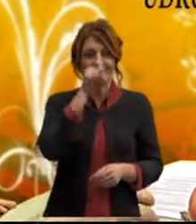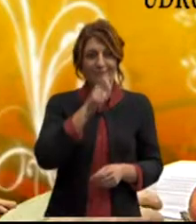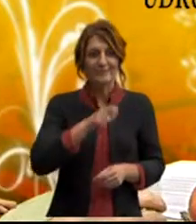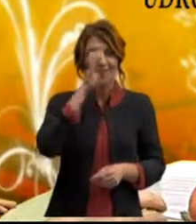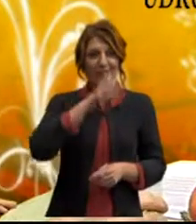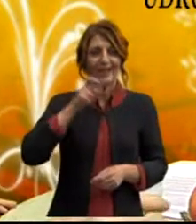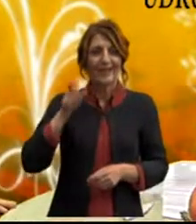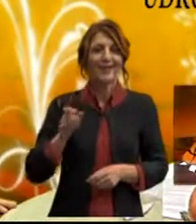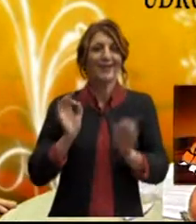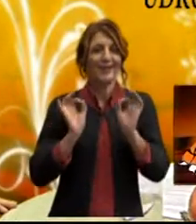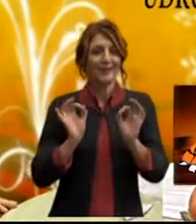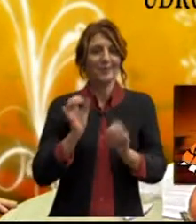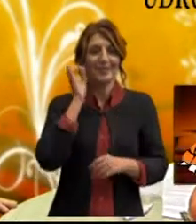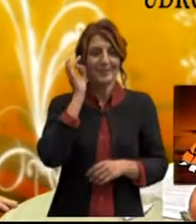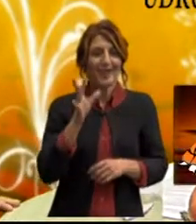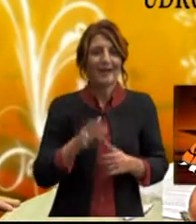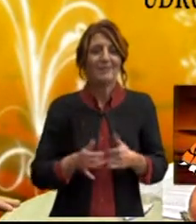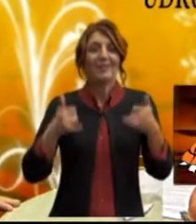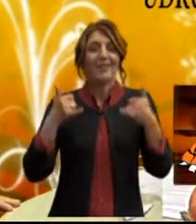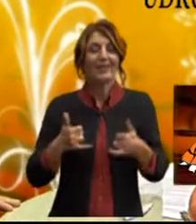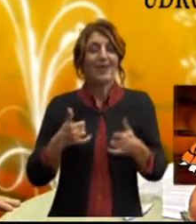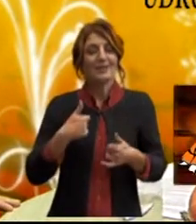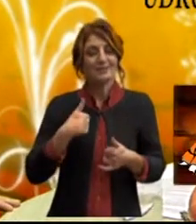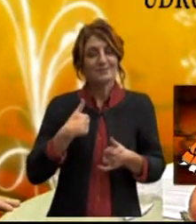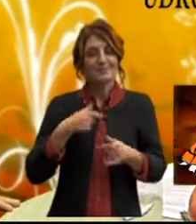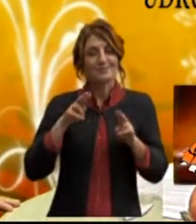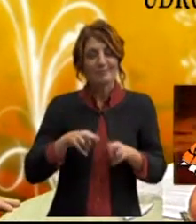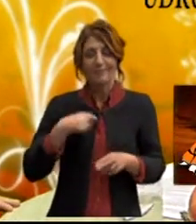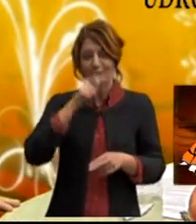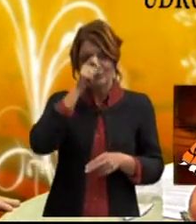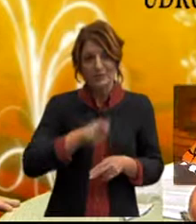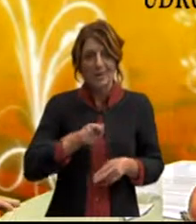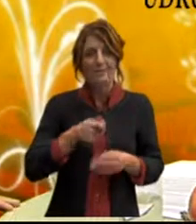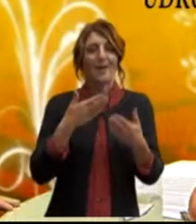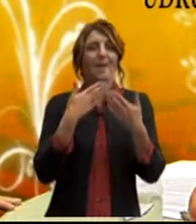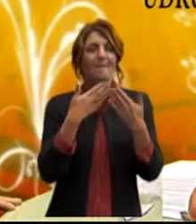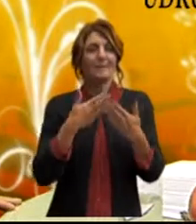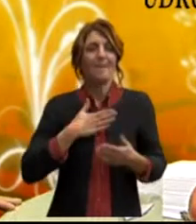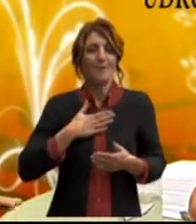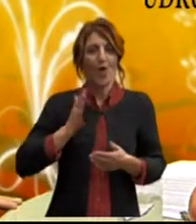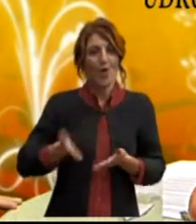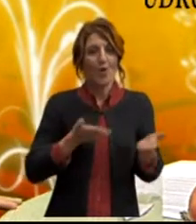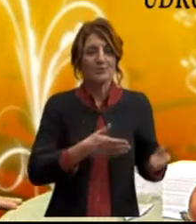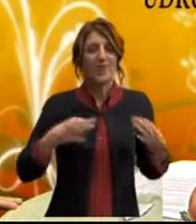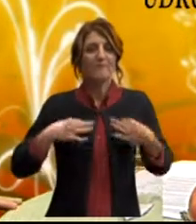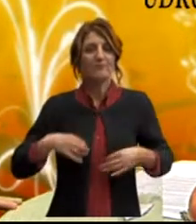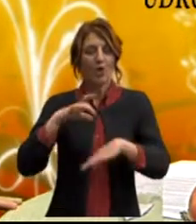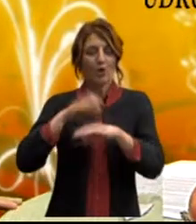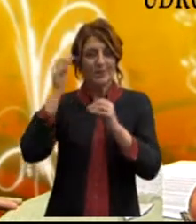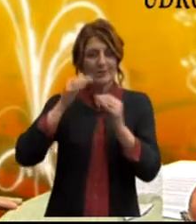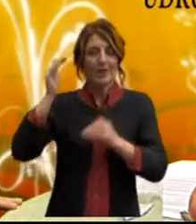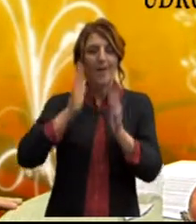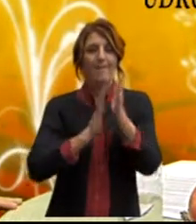Poštovani gledatelji, dobar vam dan. Danas imam čast pozdraviti moga gosta, profesora doktora znanosti